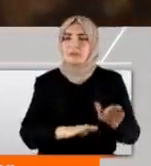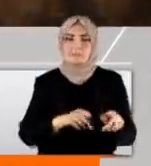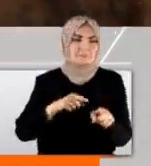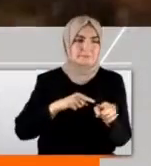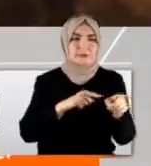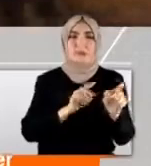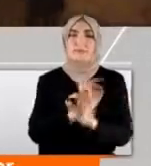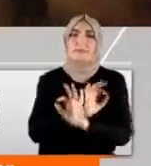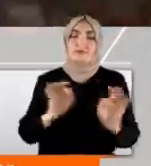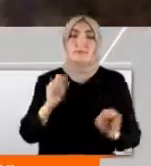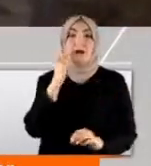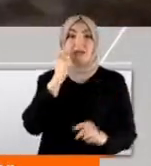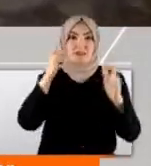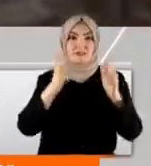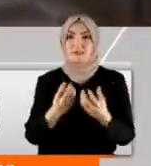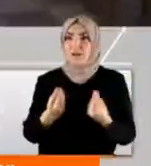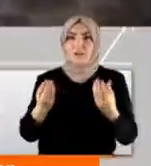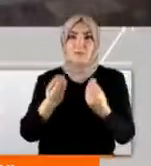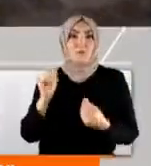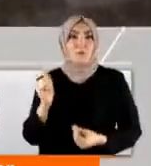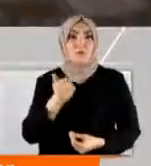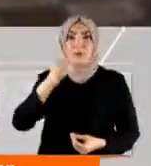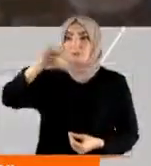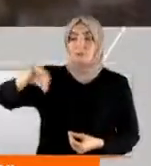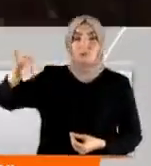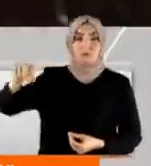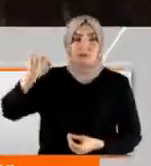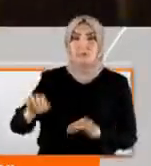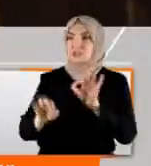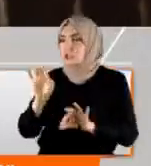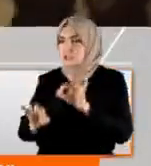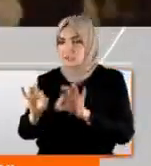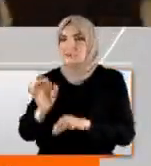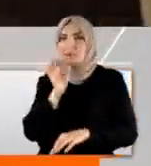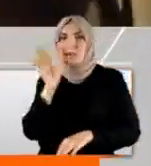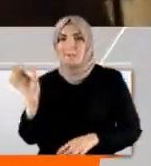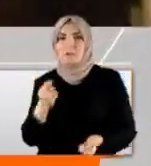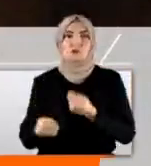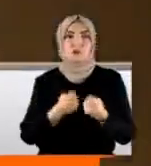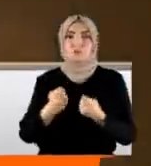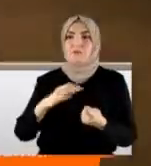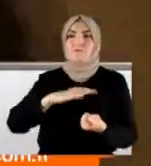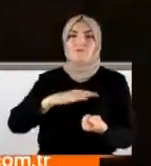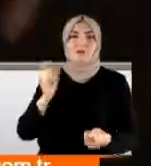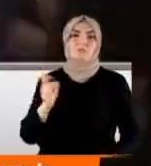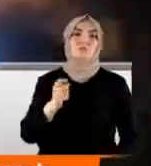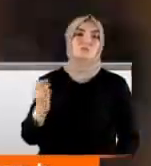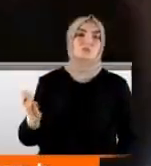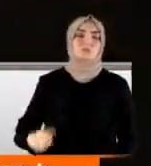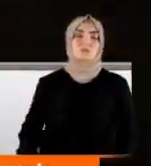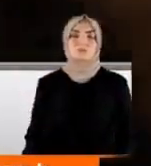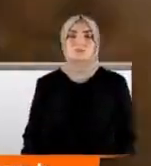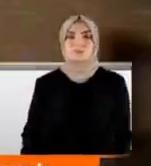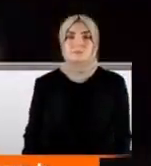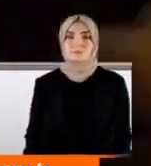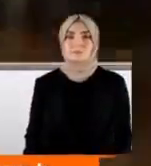kalabalık bölgelerinde ve kritik noktalarında keşif ve istihbarat faaliyeti yürüttükleri ortaya çıkarıldı. Gel buraya tahliye gel gel. Tamam.